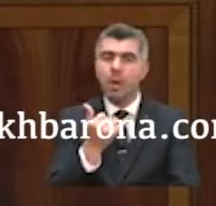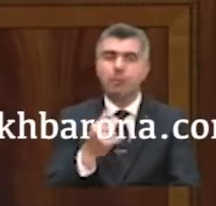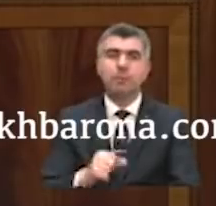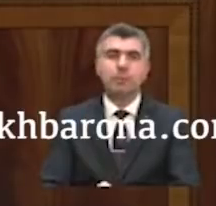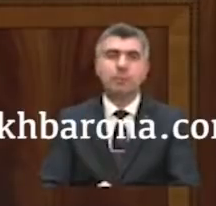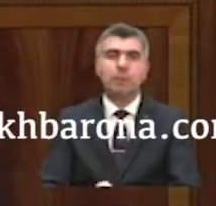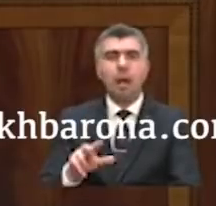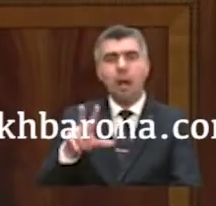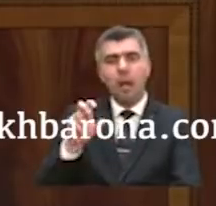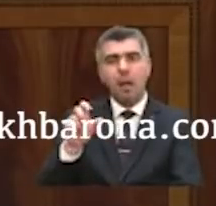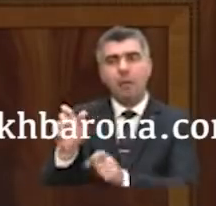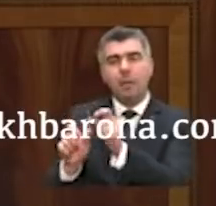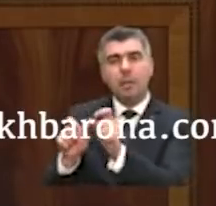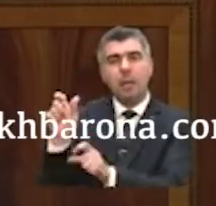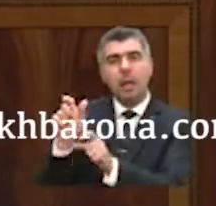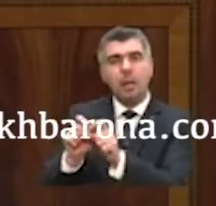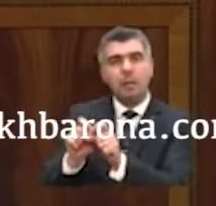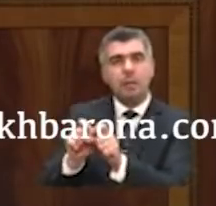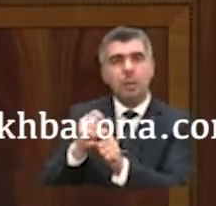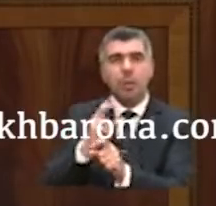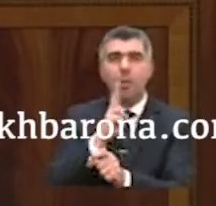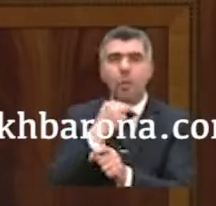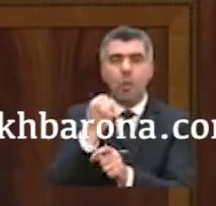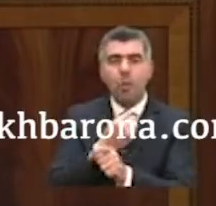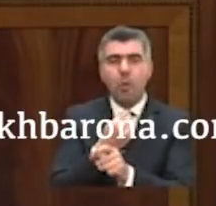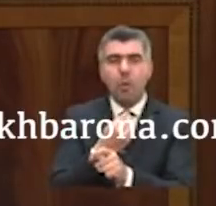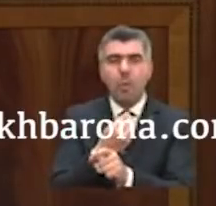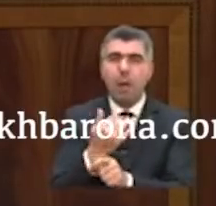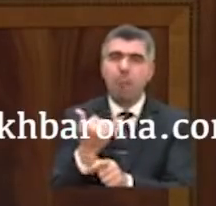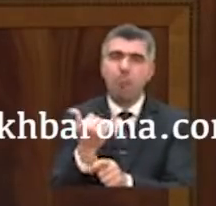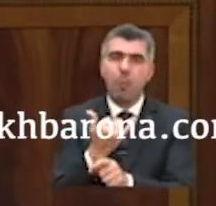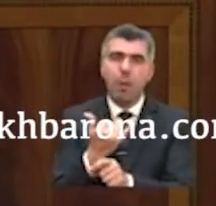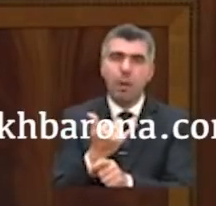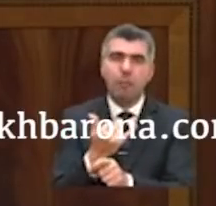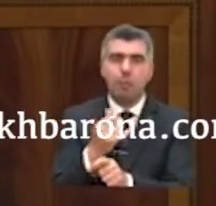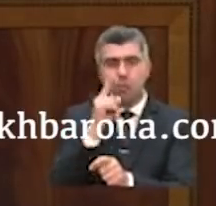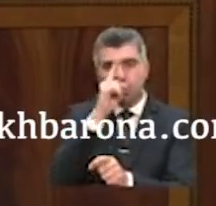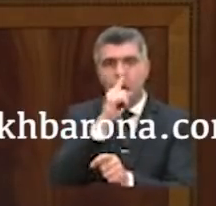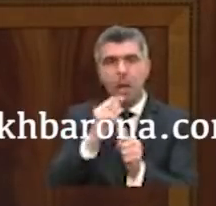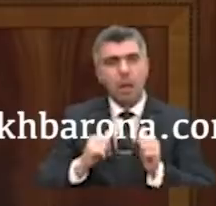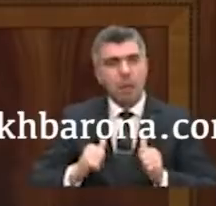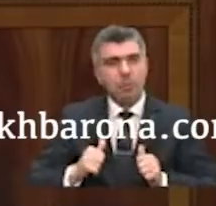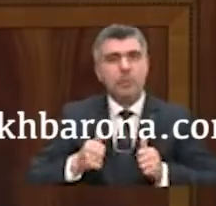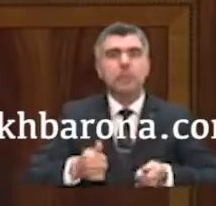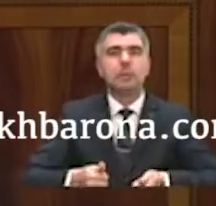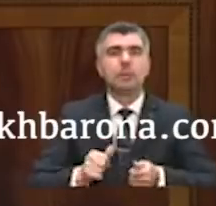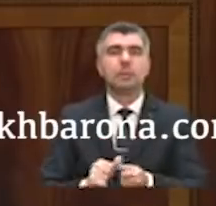خص يعرف المواطن بانه عنده حكومه قويه عازمه،